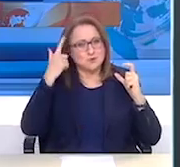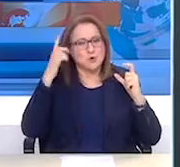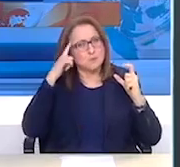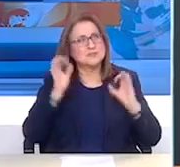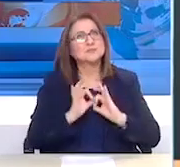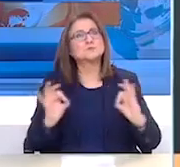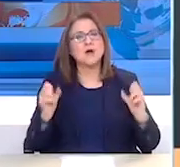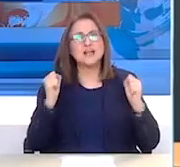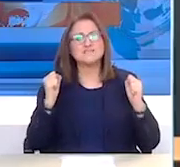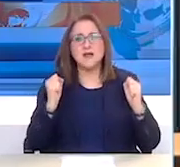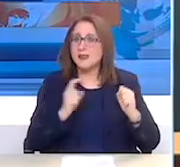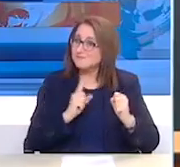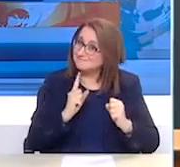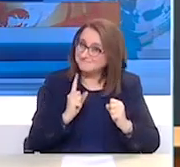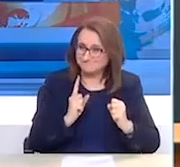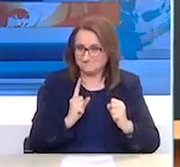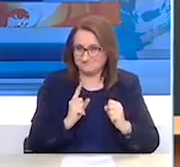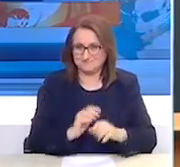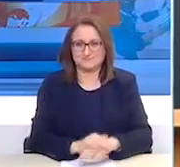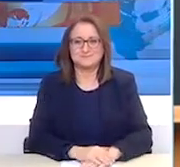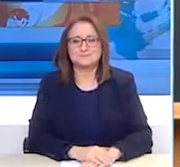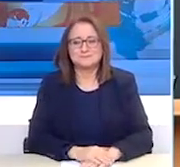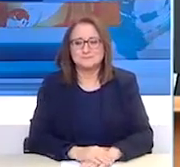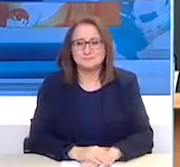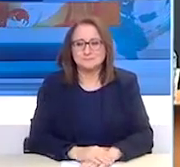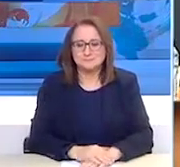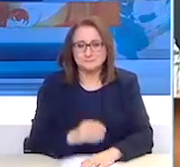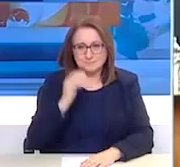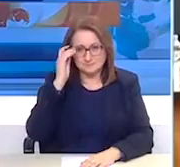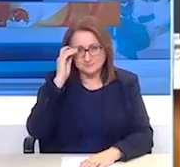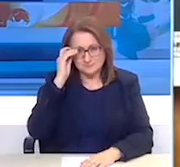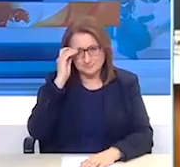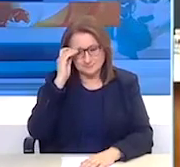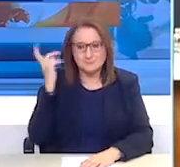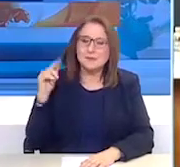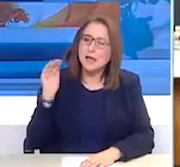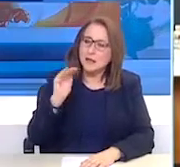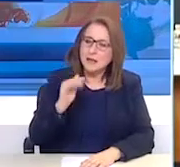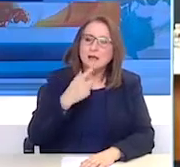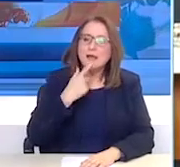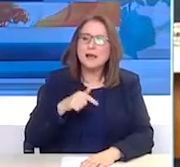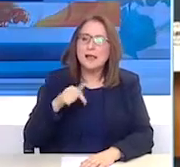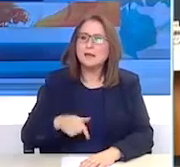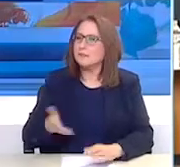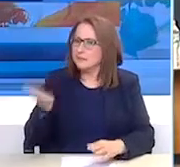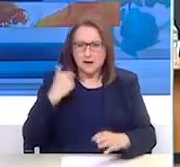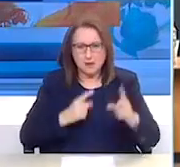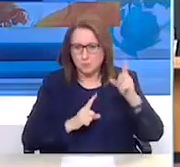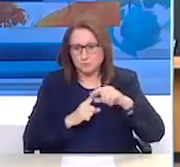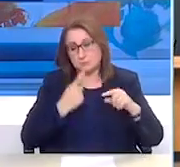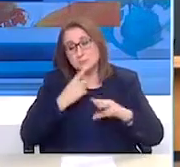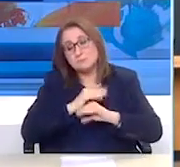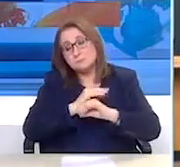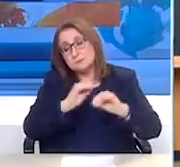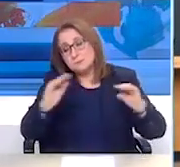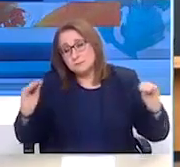Ο κ. Ξεδόπουλος από το ζούγκλα.gr. Κύριε Τσιόδρα, κυκλοφορεί στην ιατρική κοινότητα η πληροφορία πως δεν υπάρχουν τεστ για τον κορονοϊό για να μπορεί να